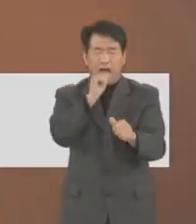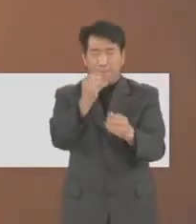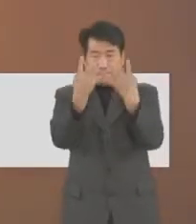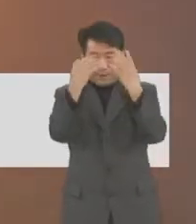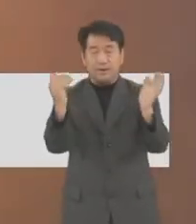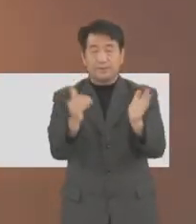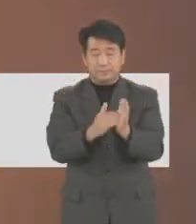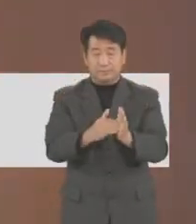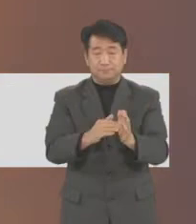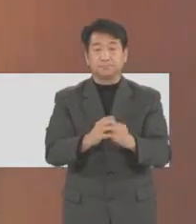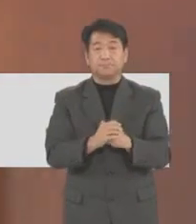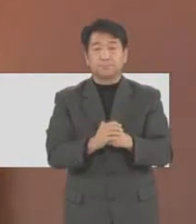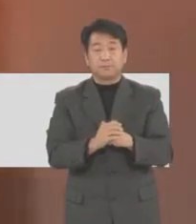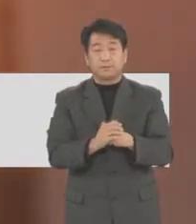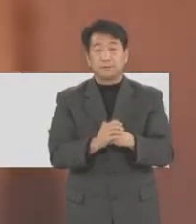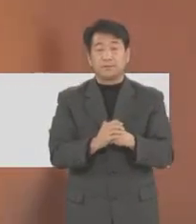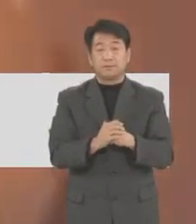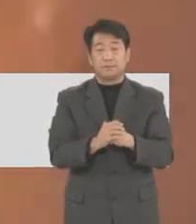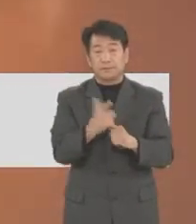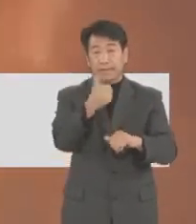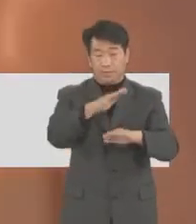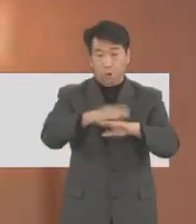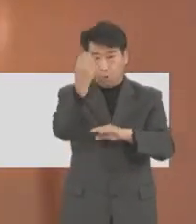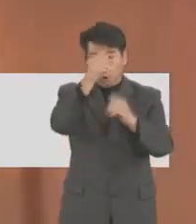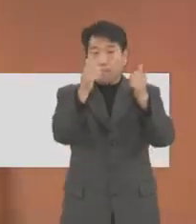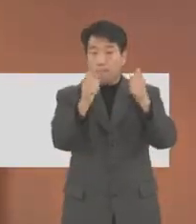대전고법 제1의 한